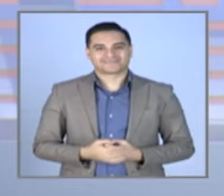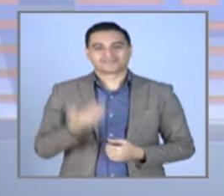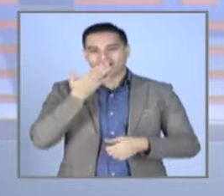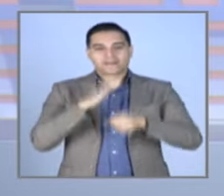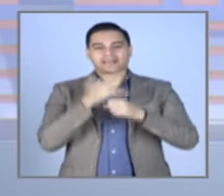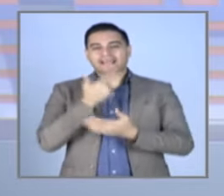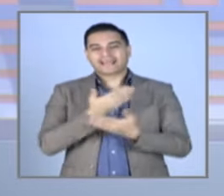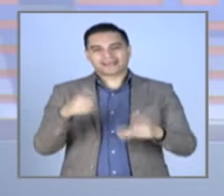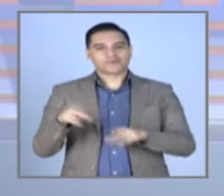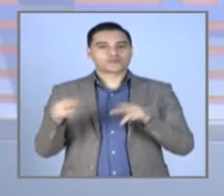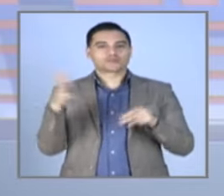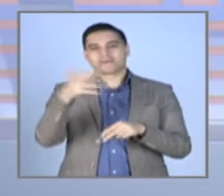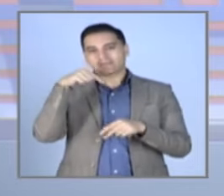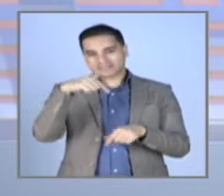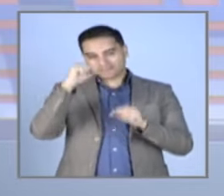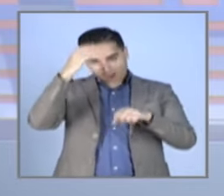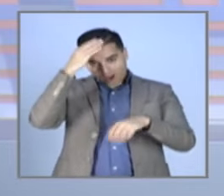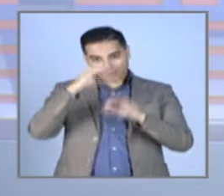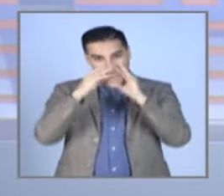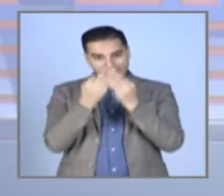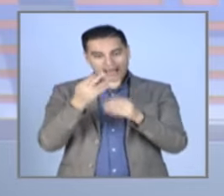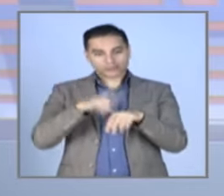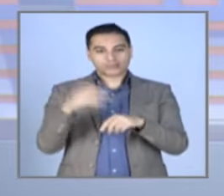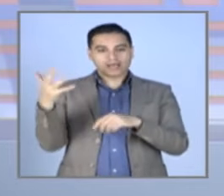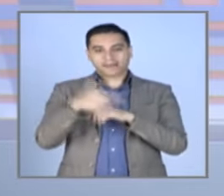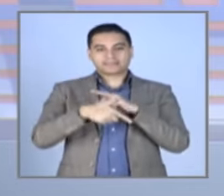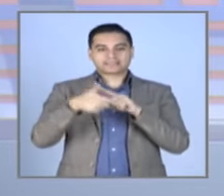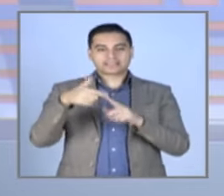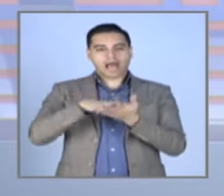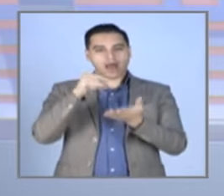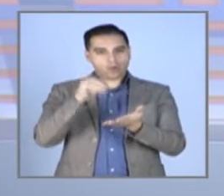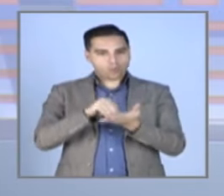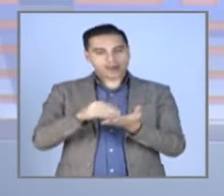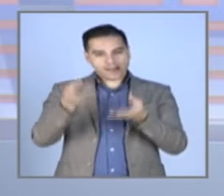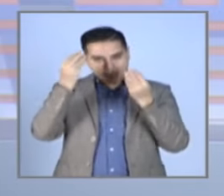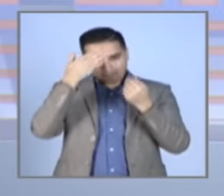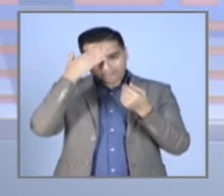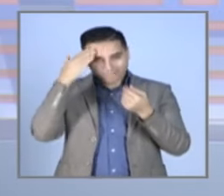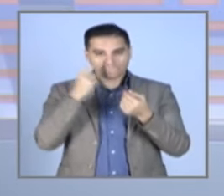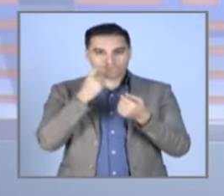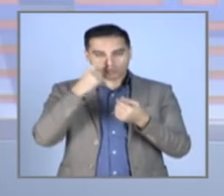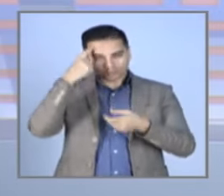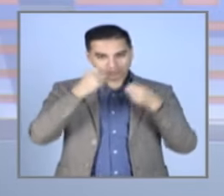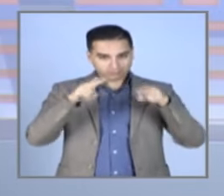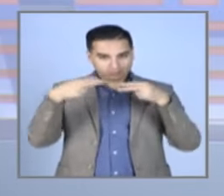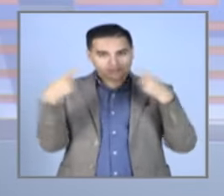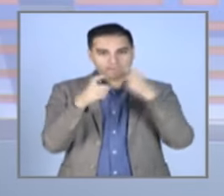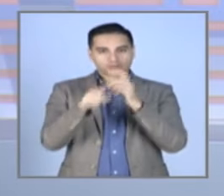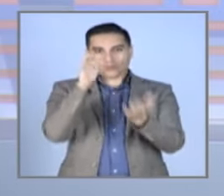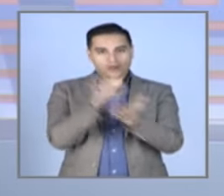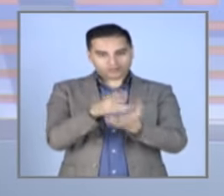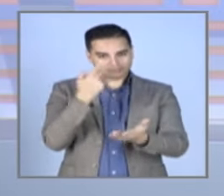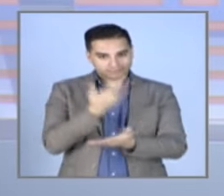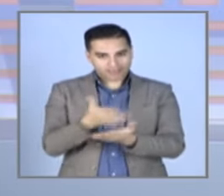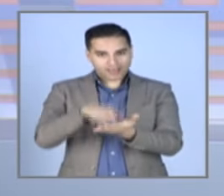رمضان كريم والموسم السادس لعبقرة العائلات، ست فقرات، العلم، المعرفة، الفنون، تحت الضغط، ضربات الجزاء